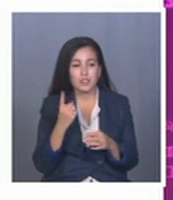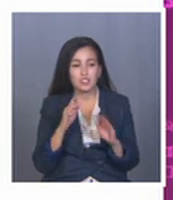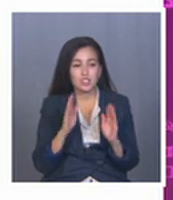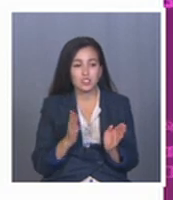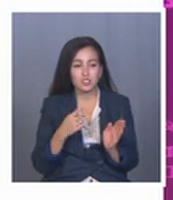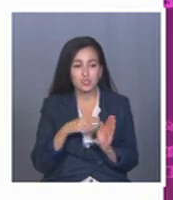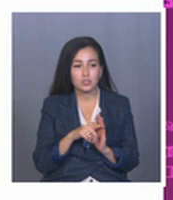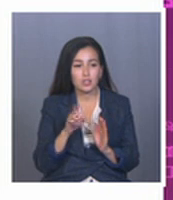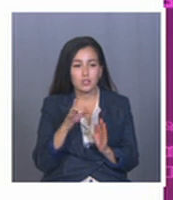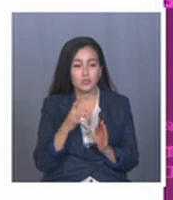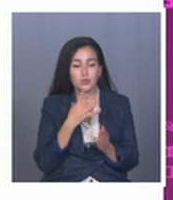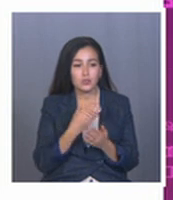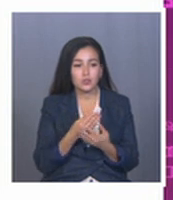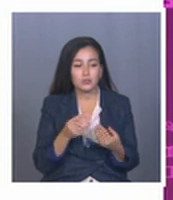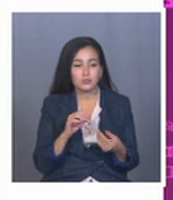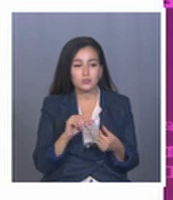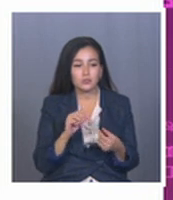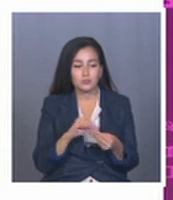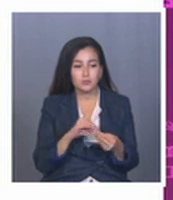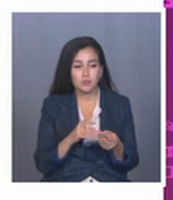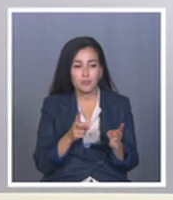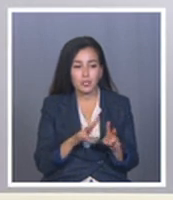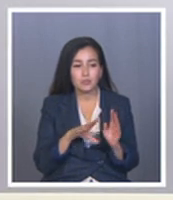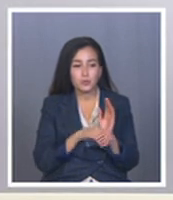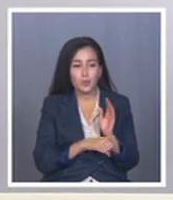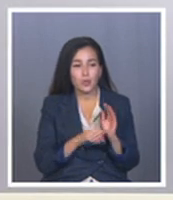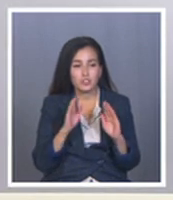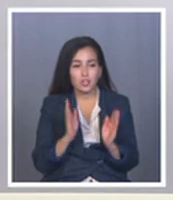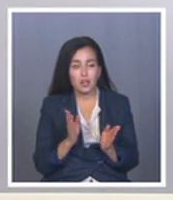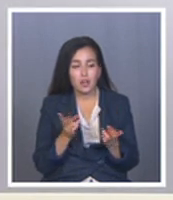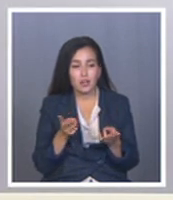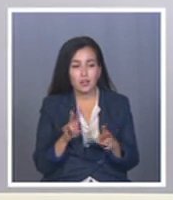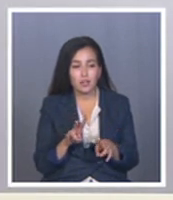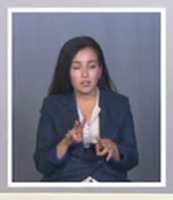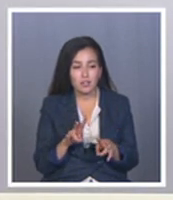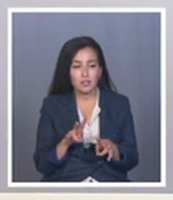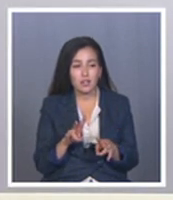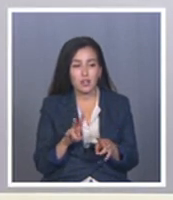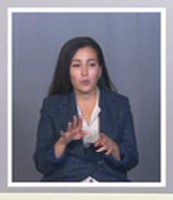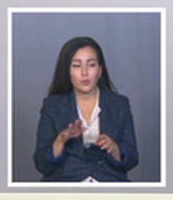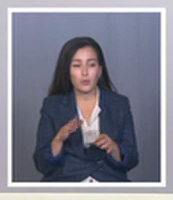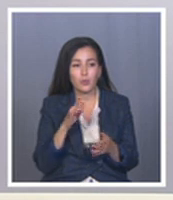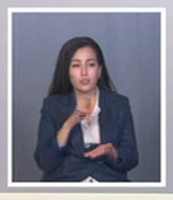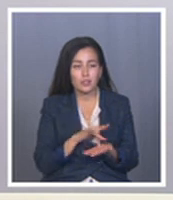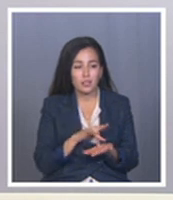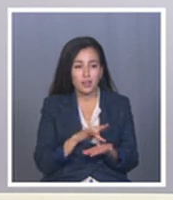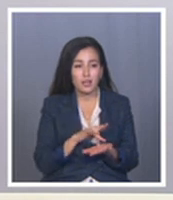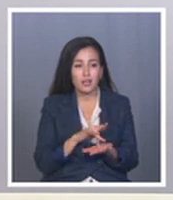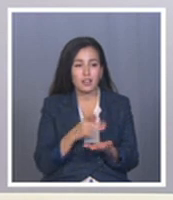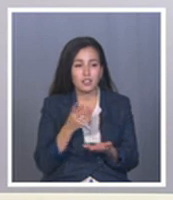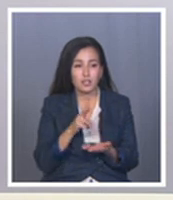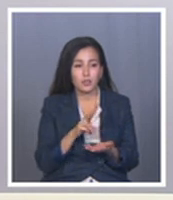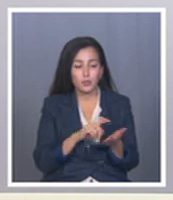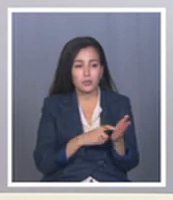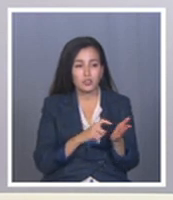өрнек сол күйінше қалады, соңғы жақшаның ішіндегі өрнекті сол күйінше қалады. Ал мына ортадағы екі көбейткішке қараңыз,